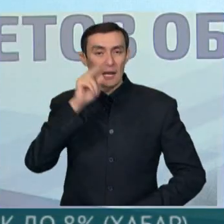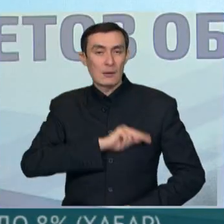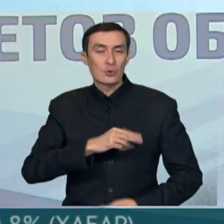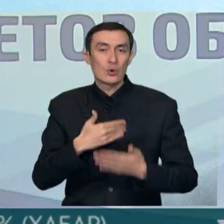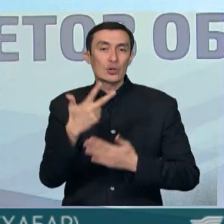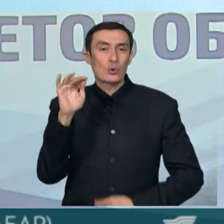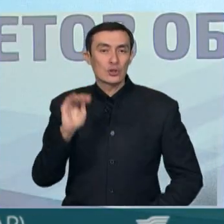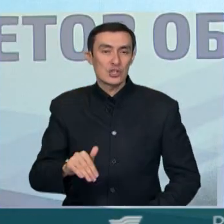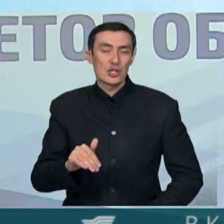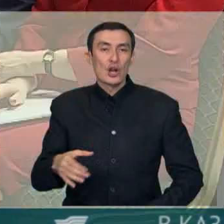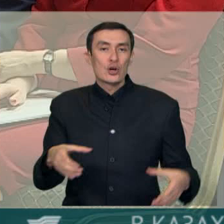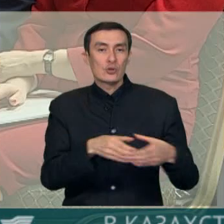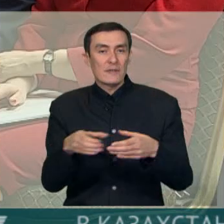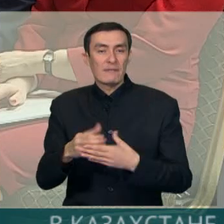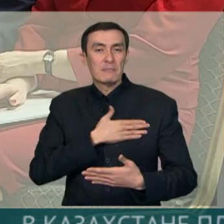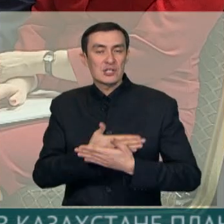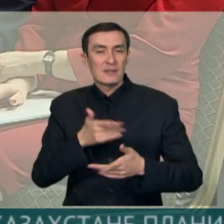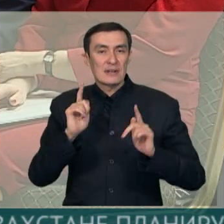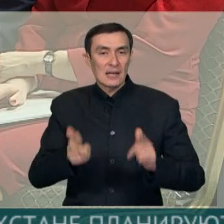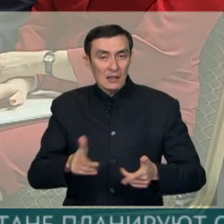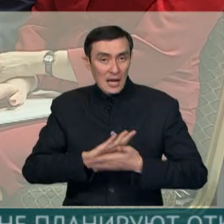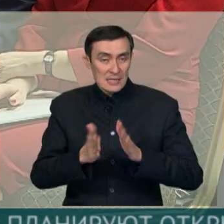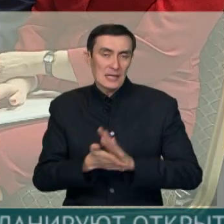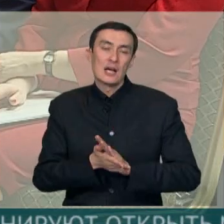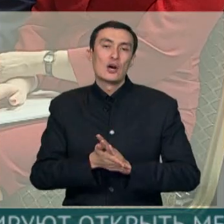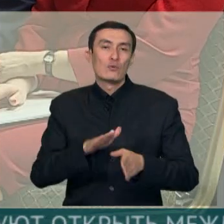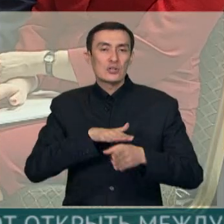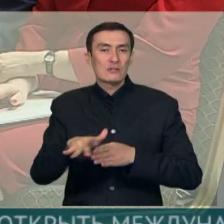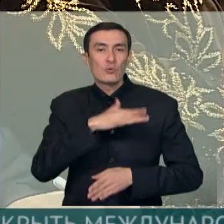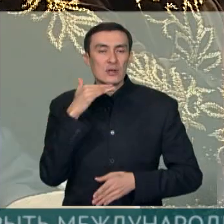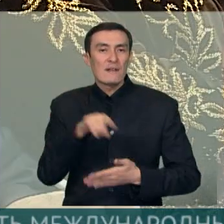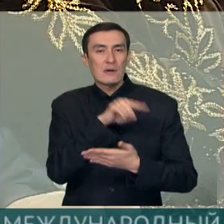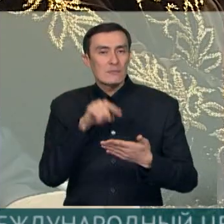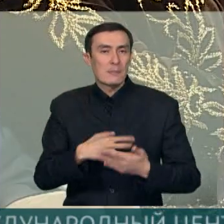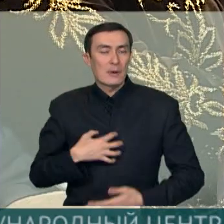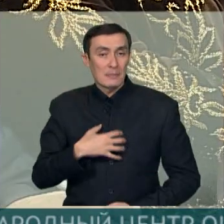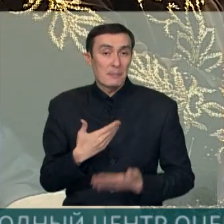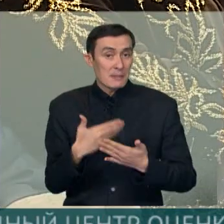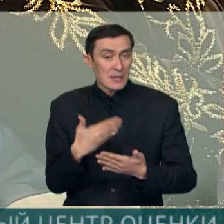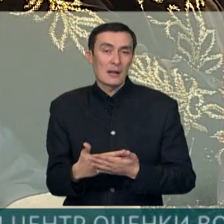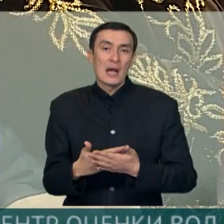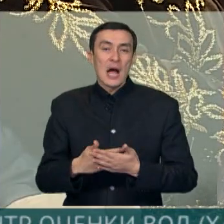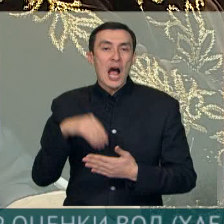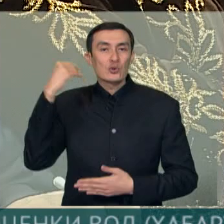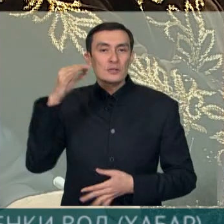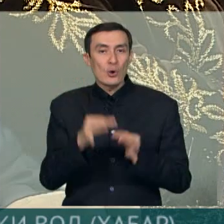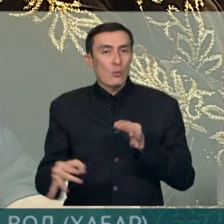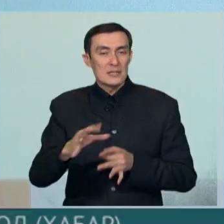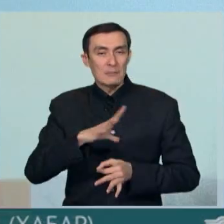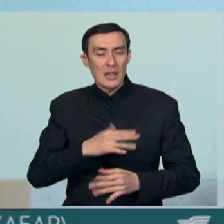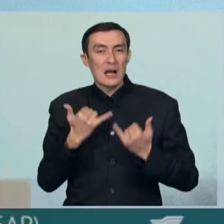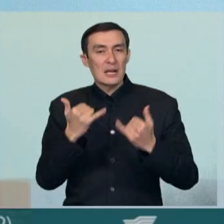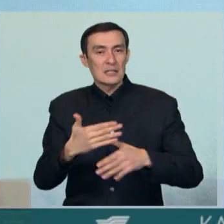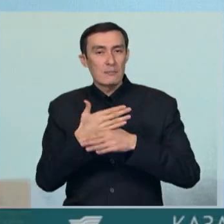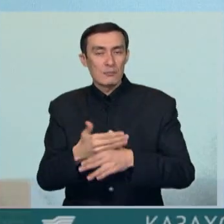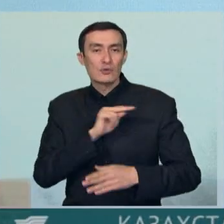около 3000 Советов общественного согласия. С их участием решаются многие актуальные проблемы. Например, в Актюбинской области была